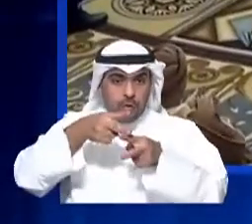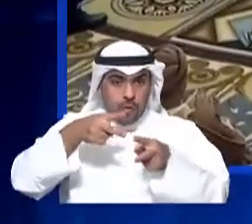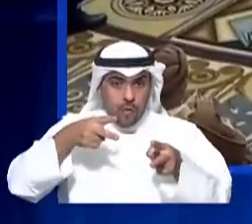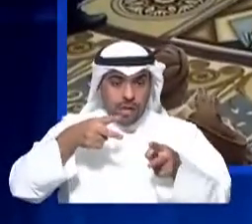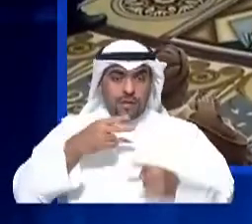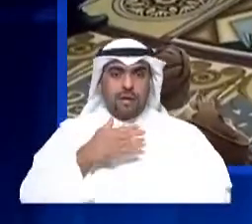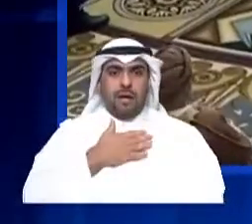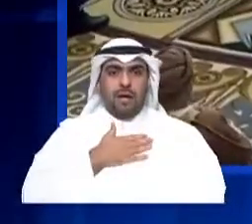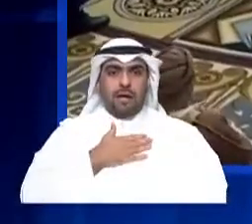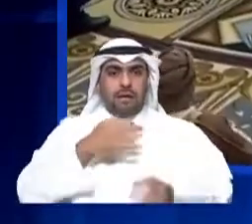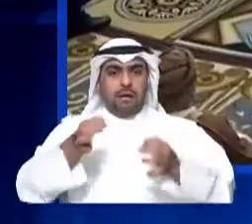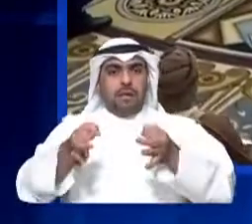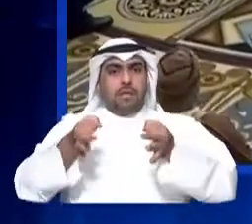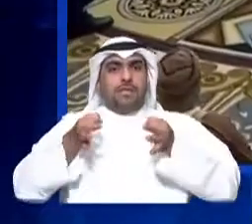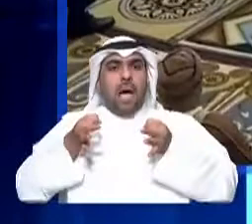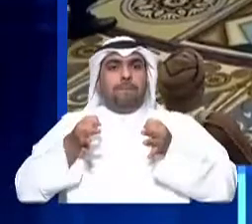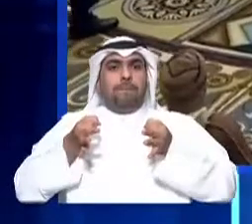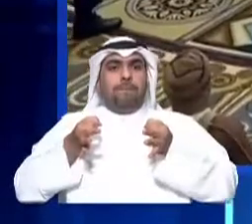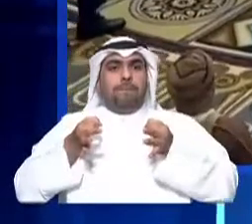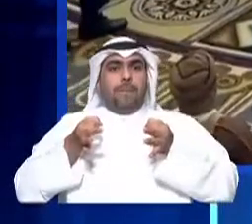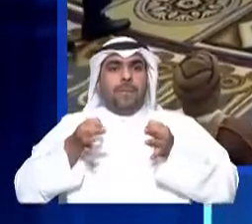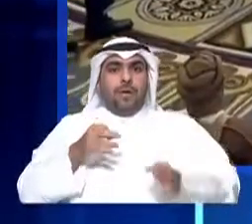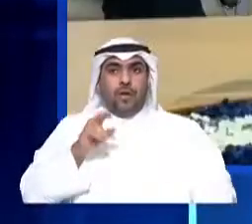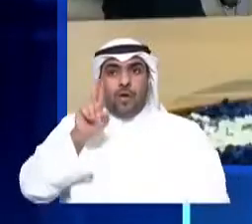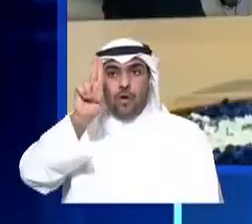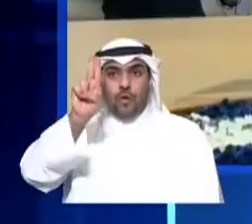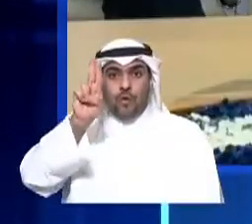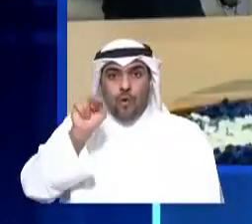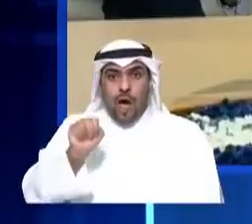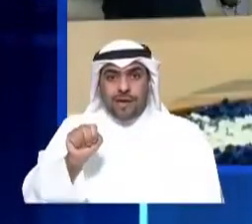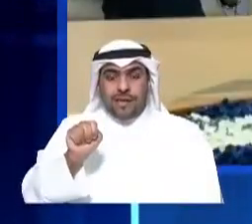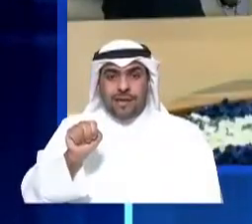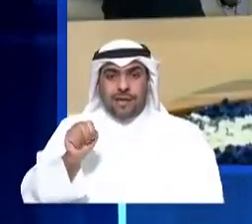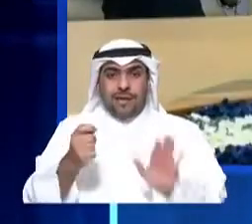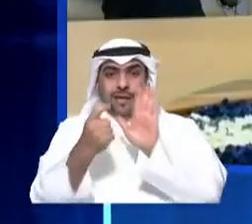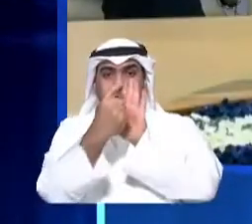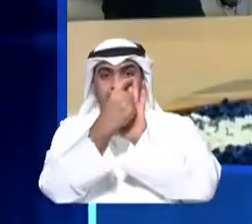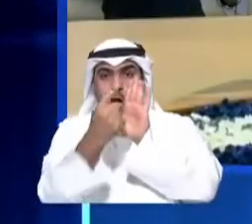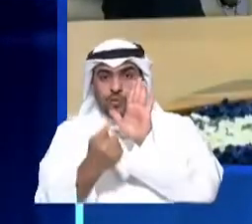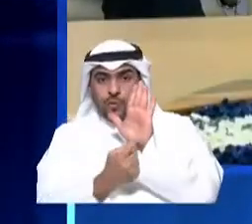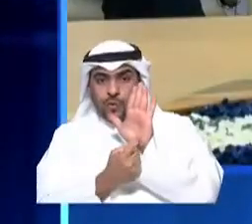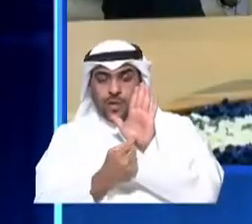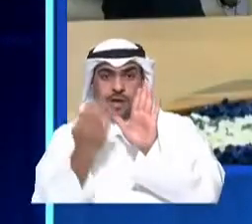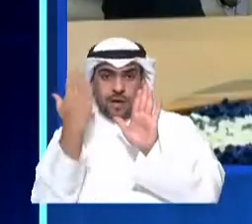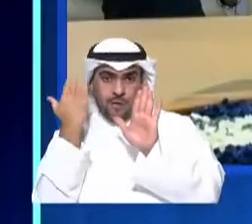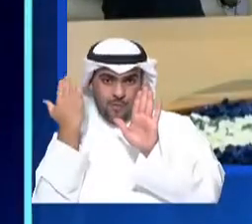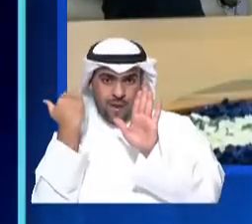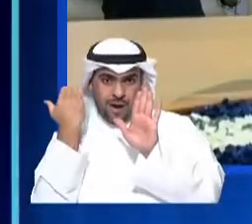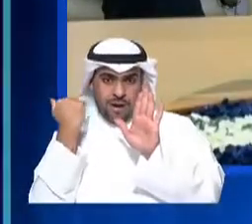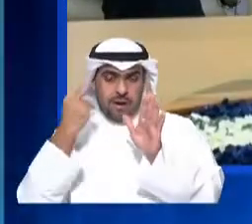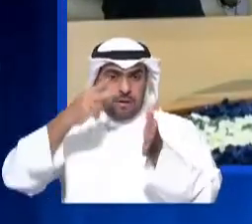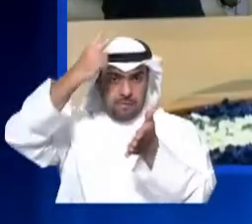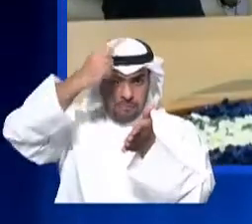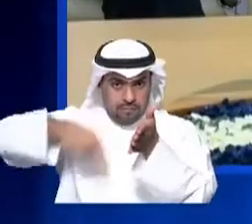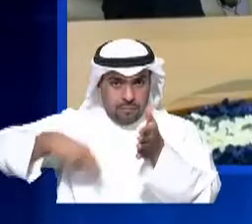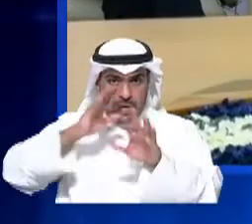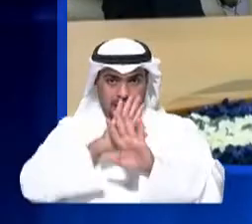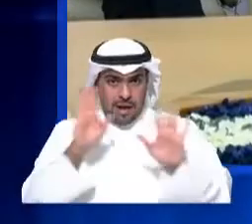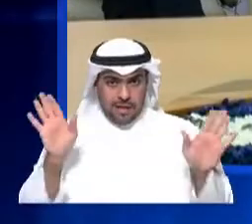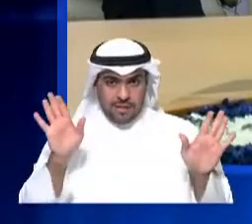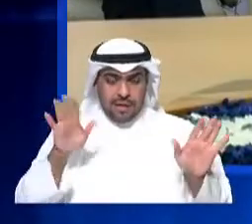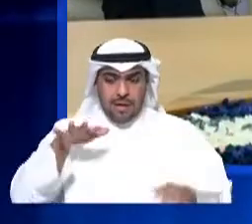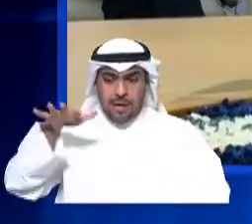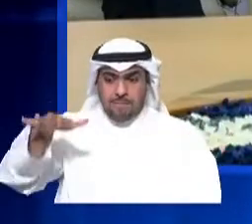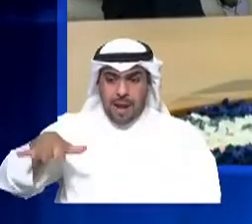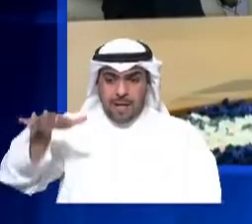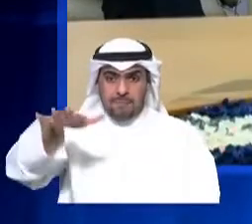الاعتداء، كأننا يقول مثل يعني لأن احنا مرينا في هذه المرحلة. صحيح. مرينا هذه المرحلة القاسية، وبالتالي علينا